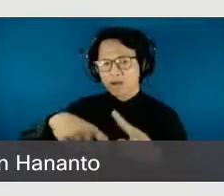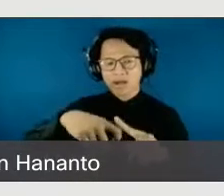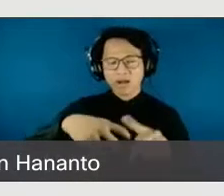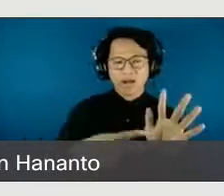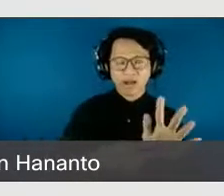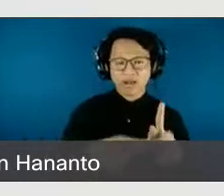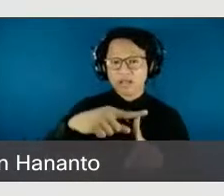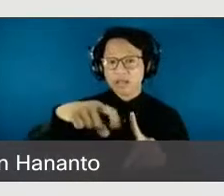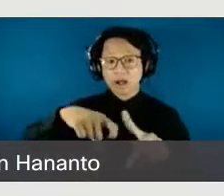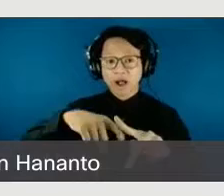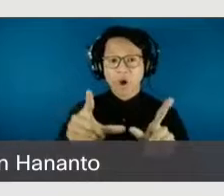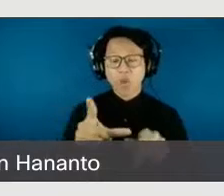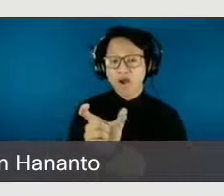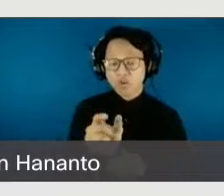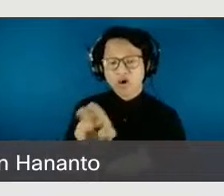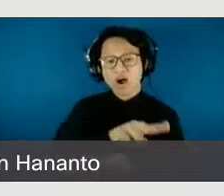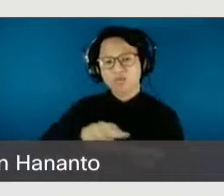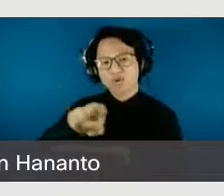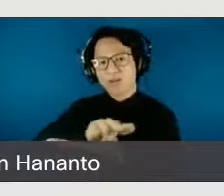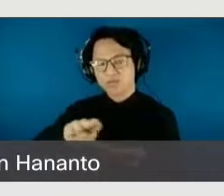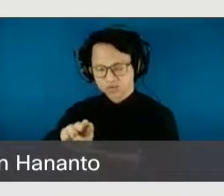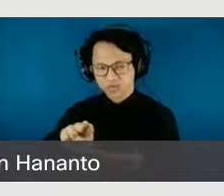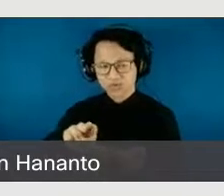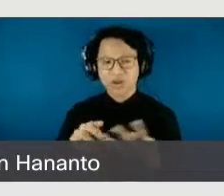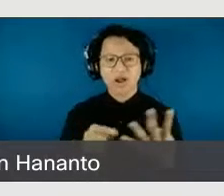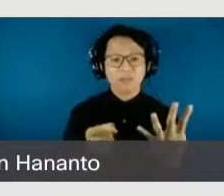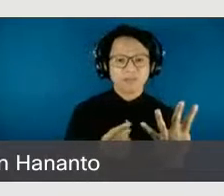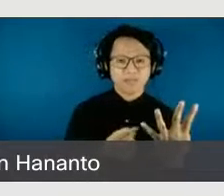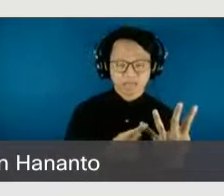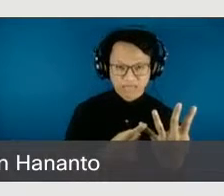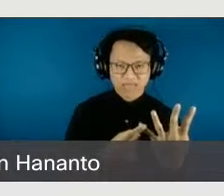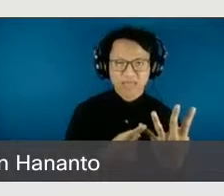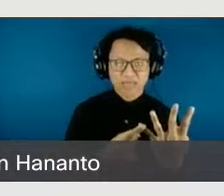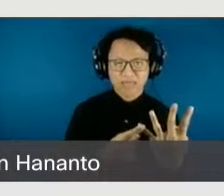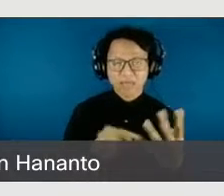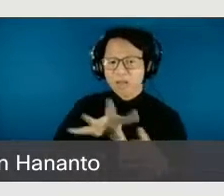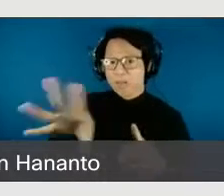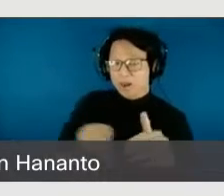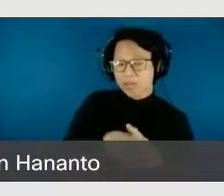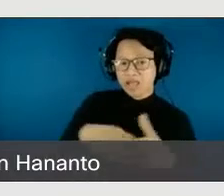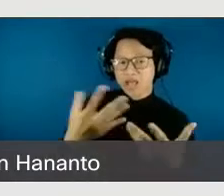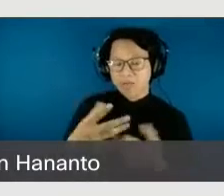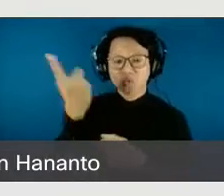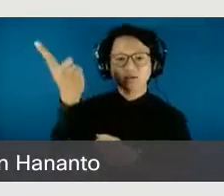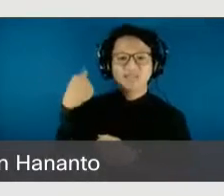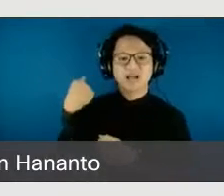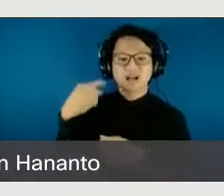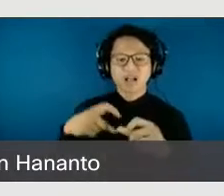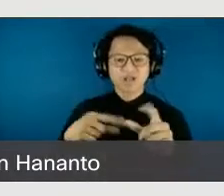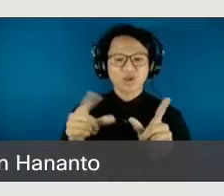ini di universitas-universitas, dan yang keempat juga kita melibatkan sektor swasta